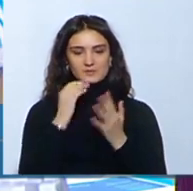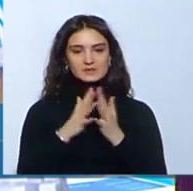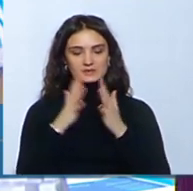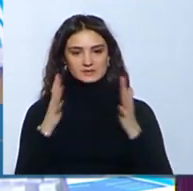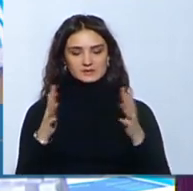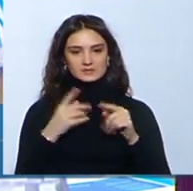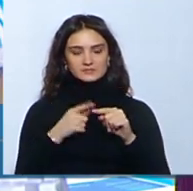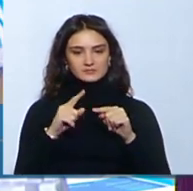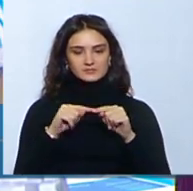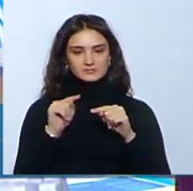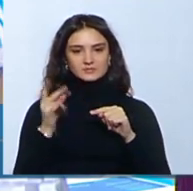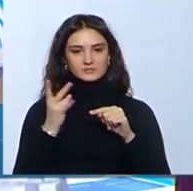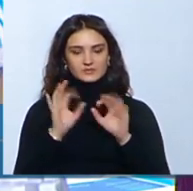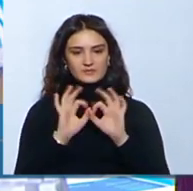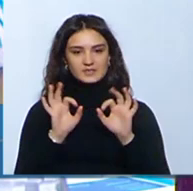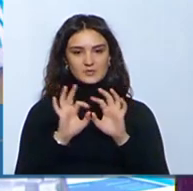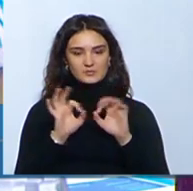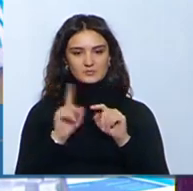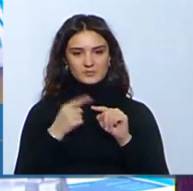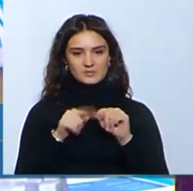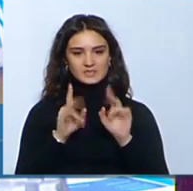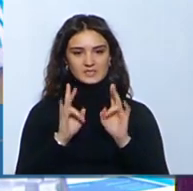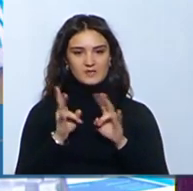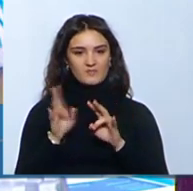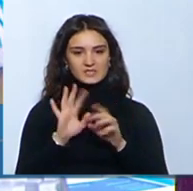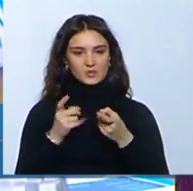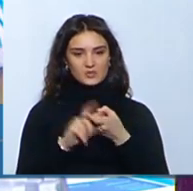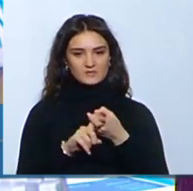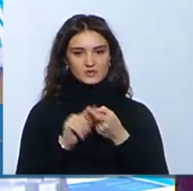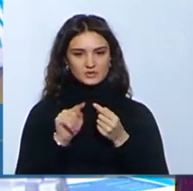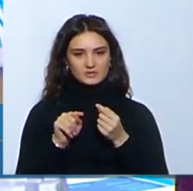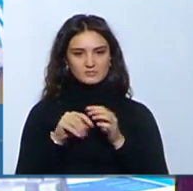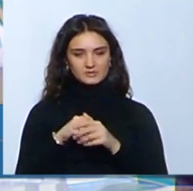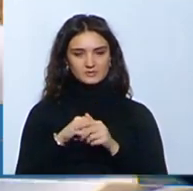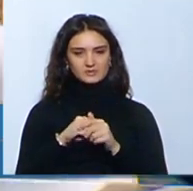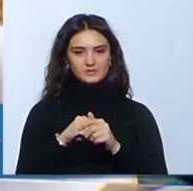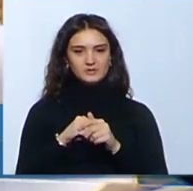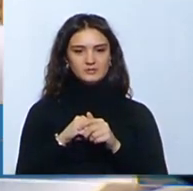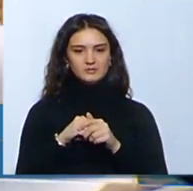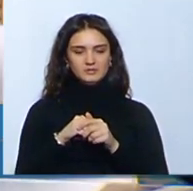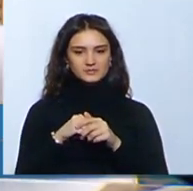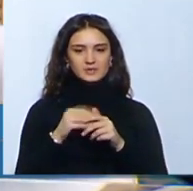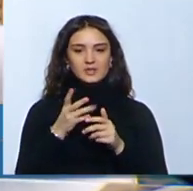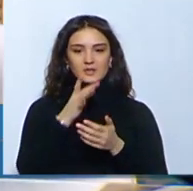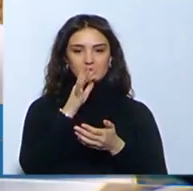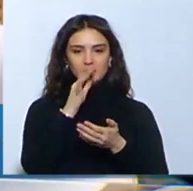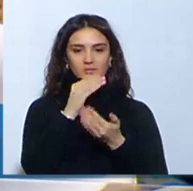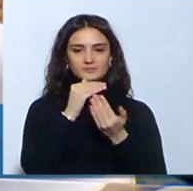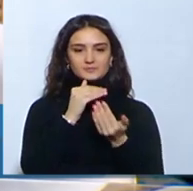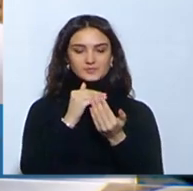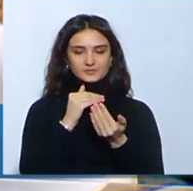მადლობა. უნდა ვივარაუდოთ რომ ეს ტრავმას არ უკავშირდება. რა თქმა უნდა. მაგრამ ალბათ უფრო